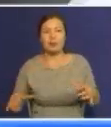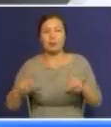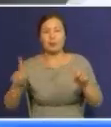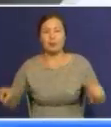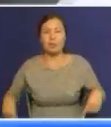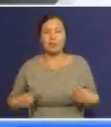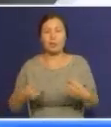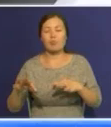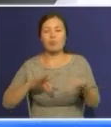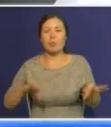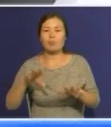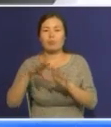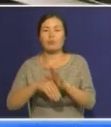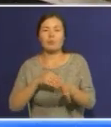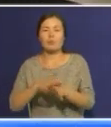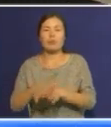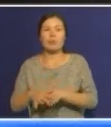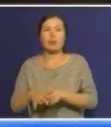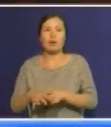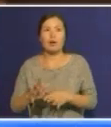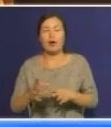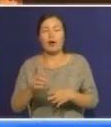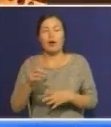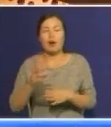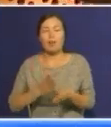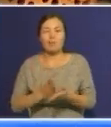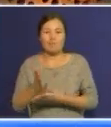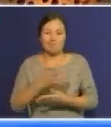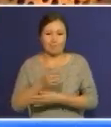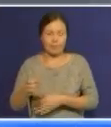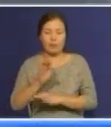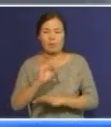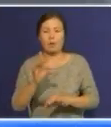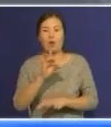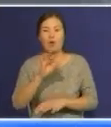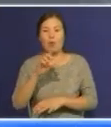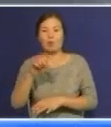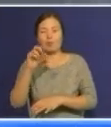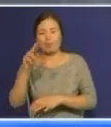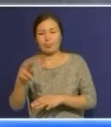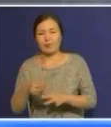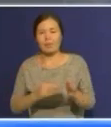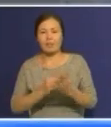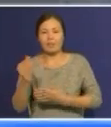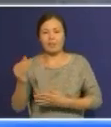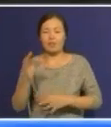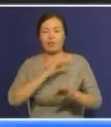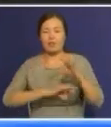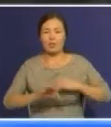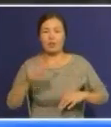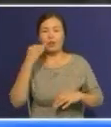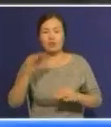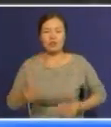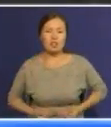индустриальных проектов и ходе исполнения поручений в рамках послания народу Казахстана, рост благосостояния казахстанцев, повышение доходов и качество